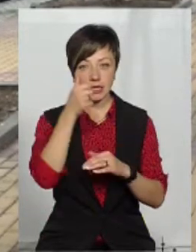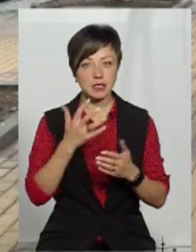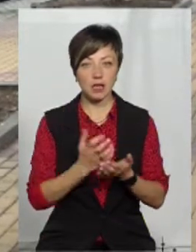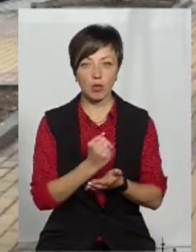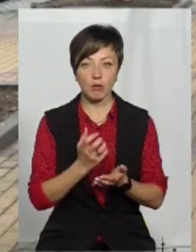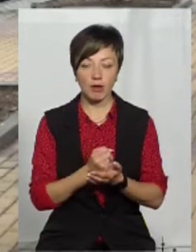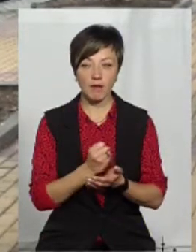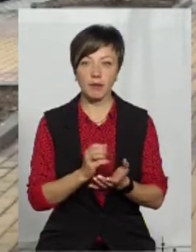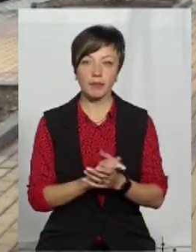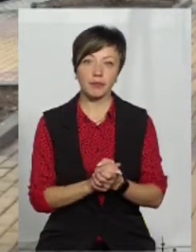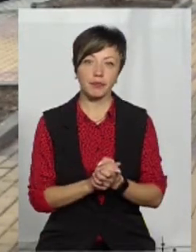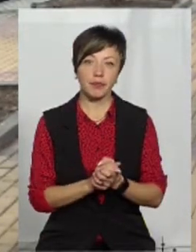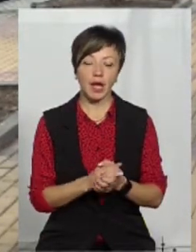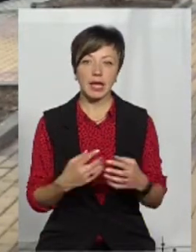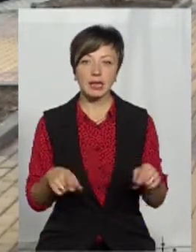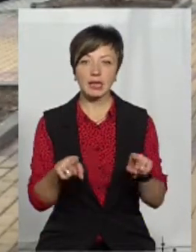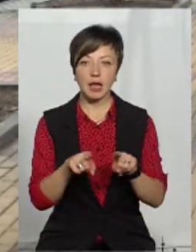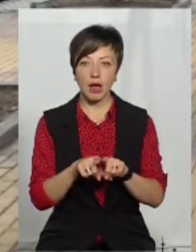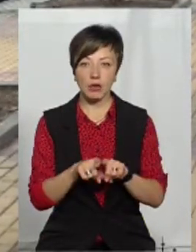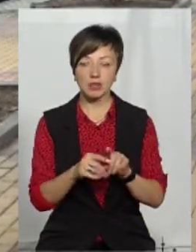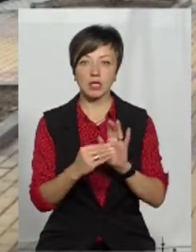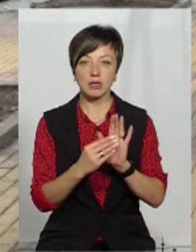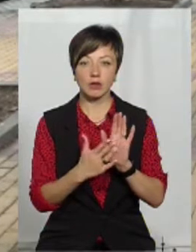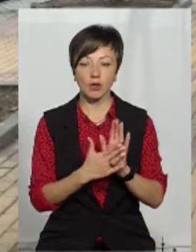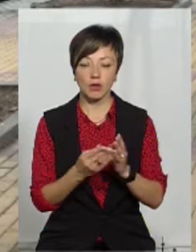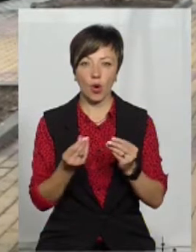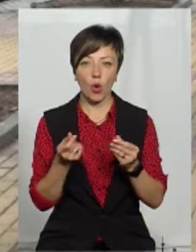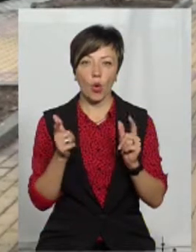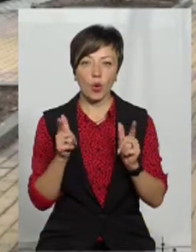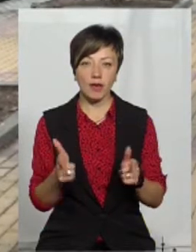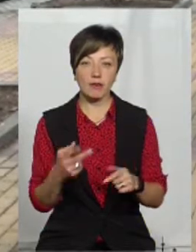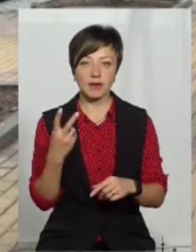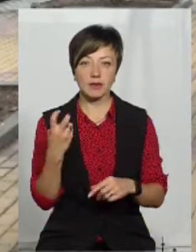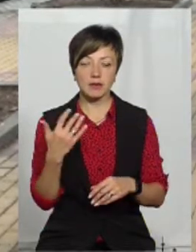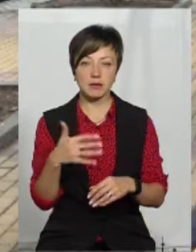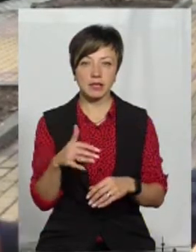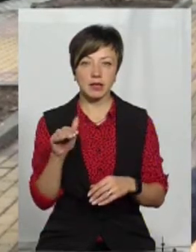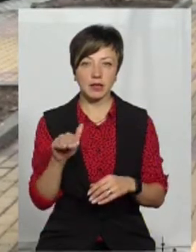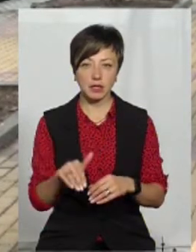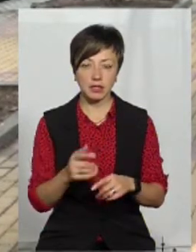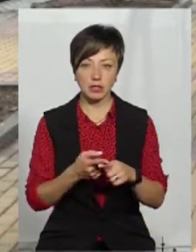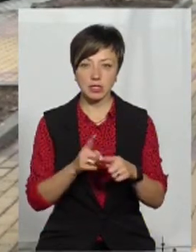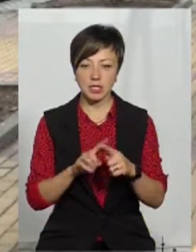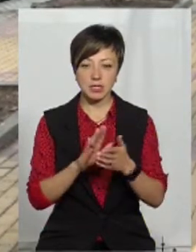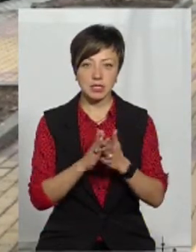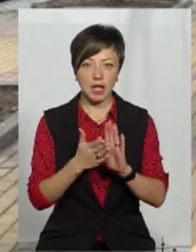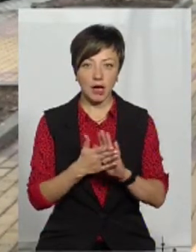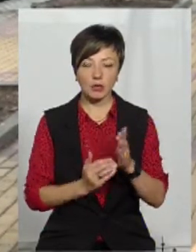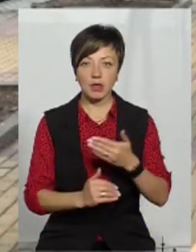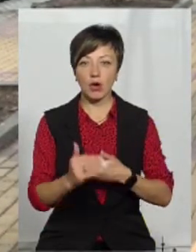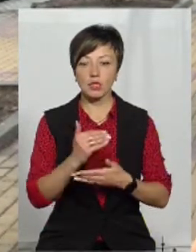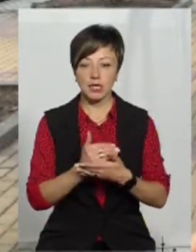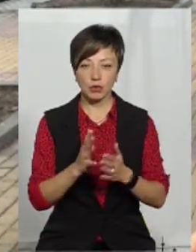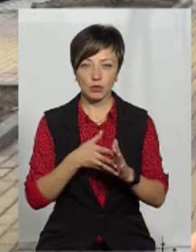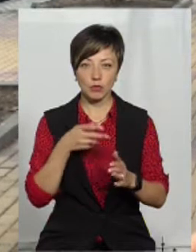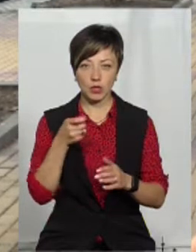задекларував. Також було задекларовано готівкою 250 тисяч. Це станом, знову ж таки, на останню подану